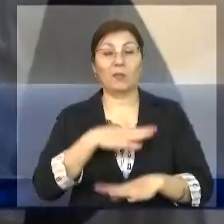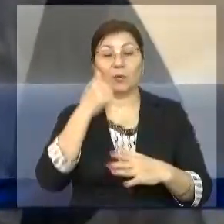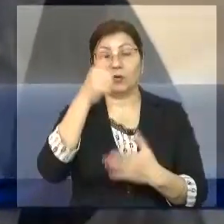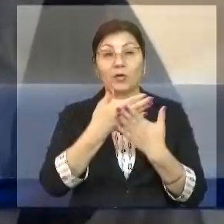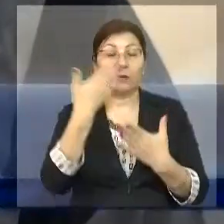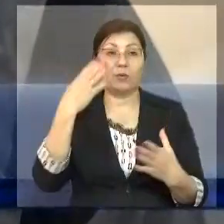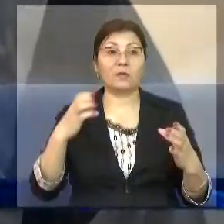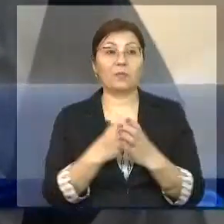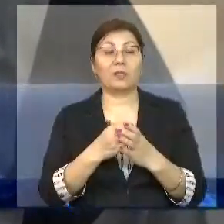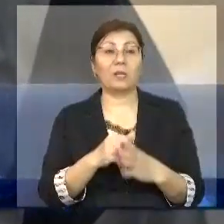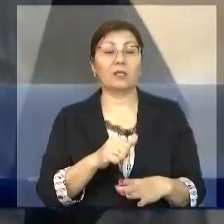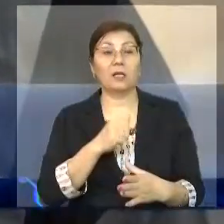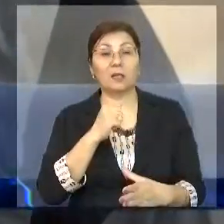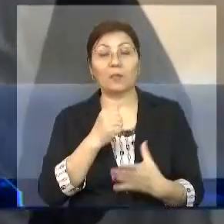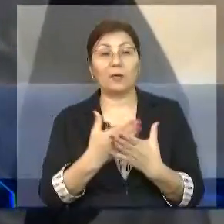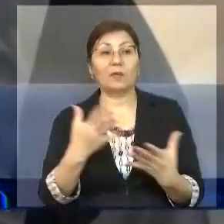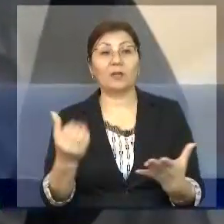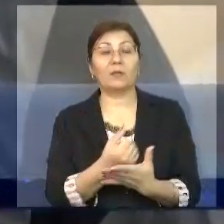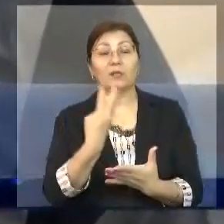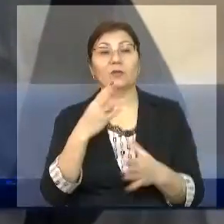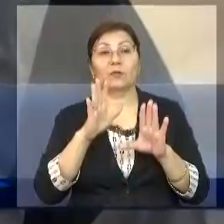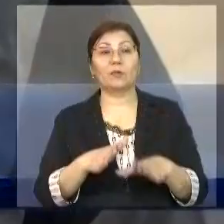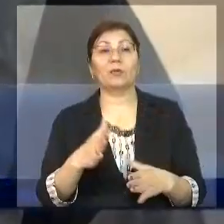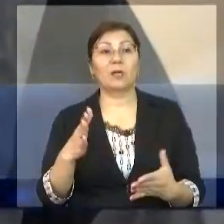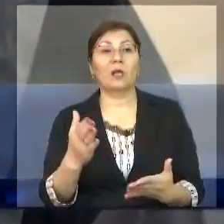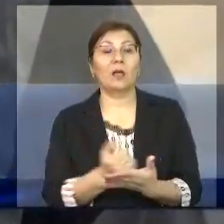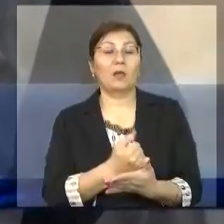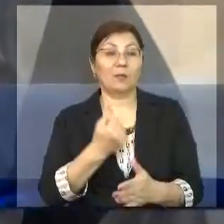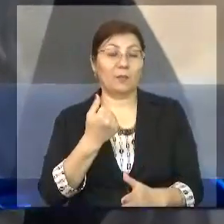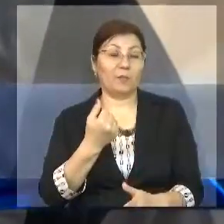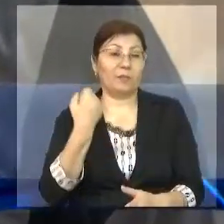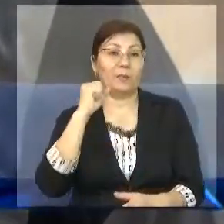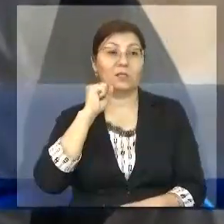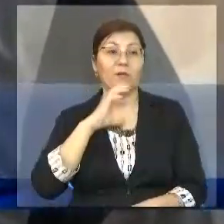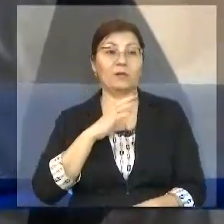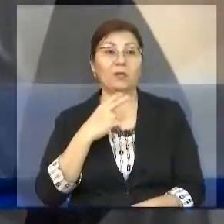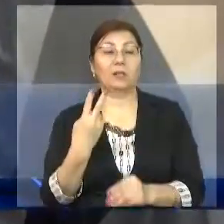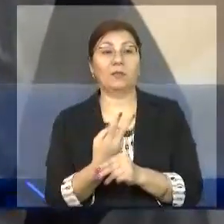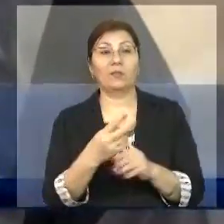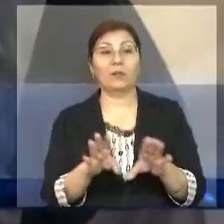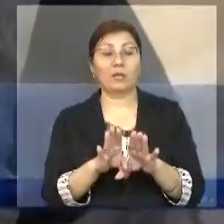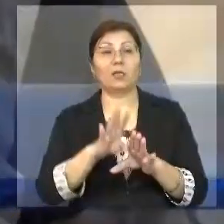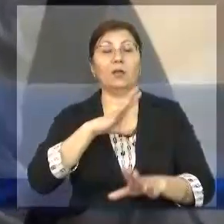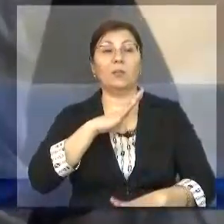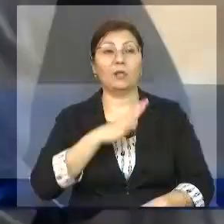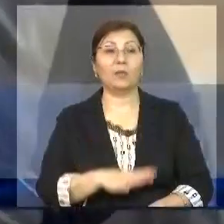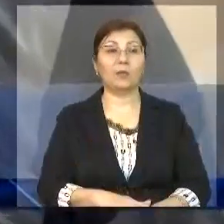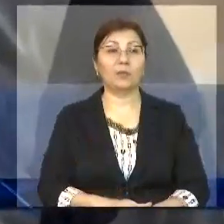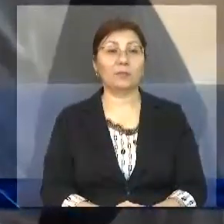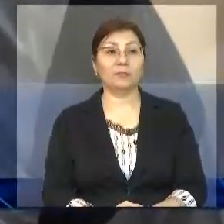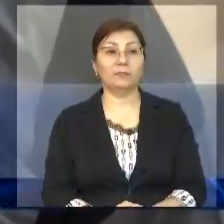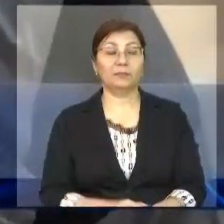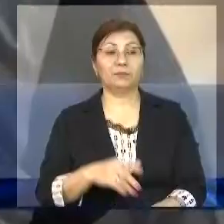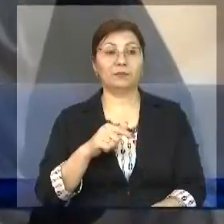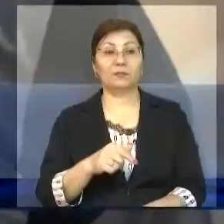назад команда Павлодара заняв четвёртое место в группе в конце концов стала победителем кубка то есть два раза такие прецеденты были в чемпионат